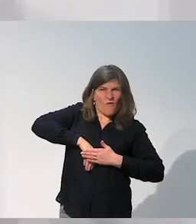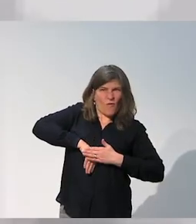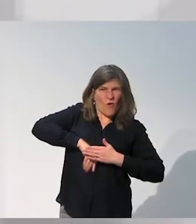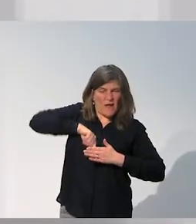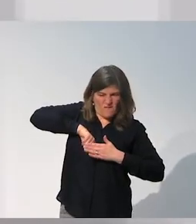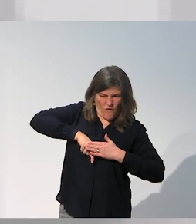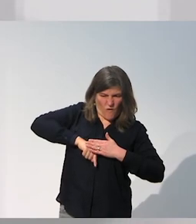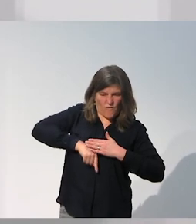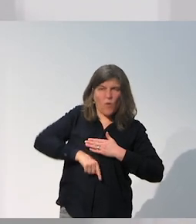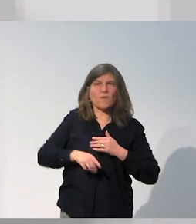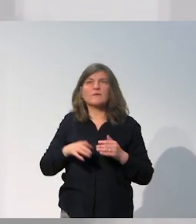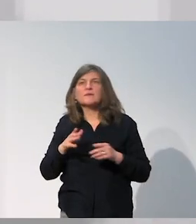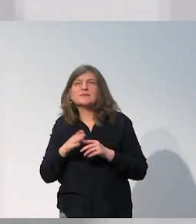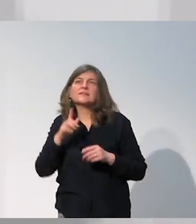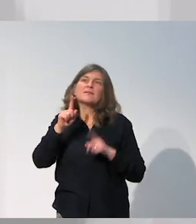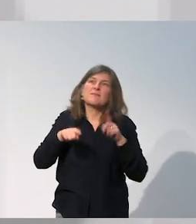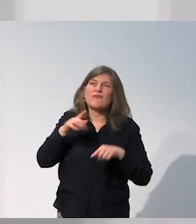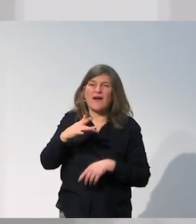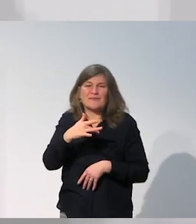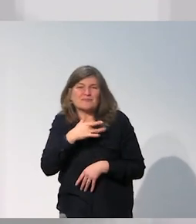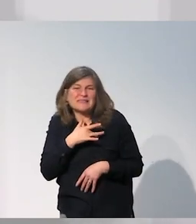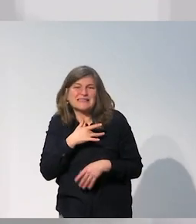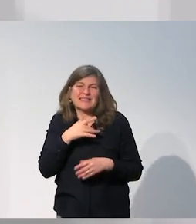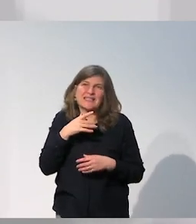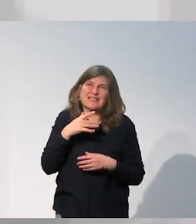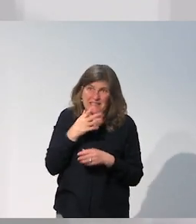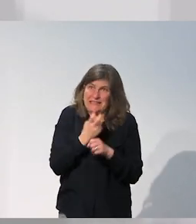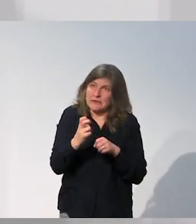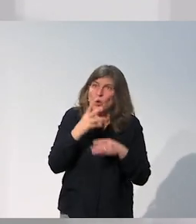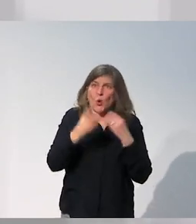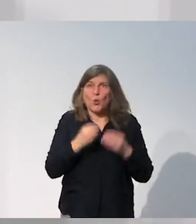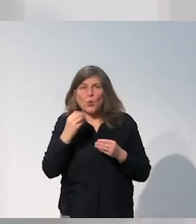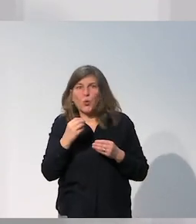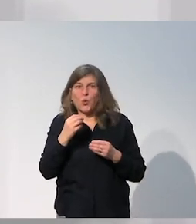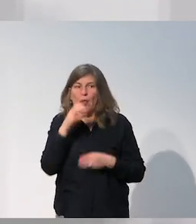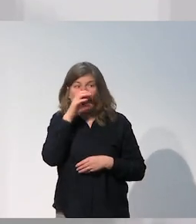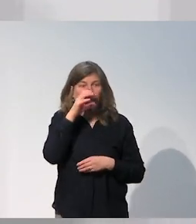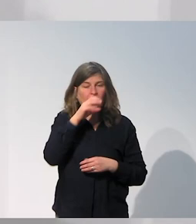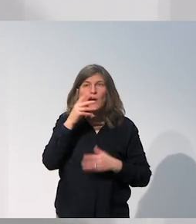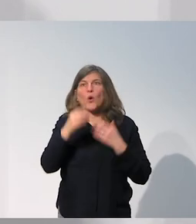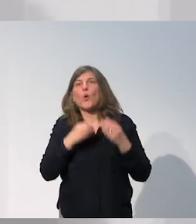tout à l'heure de pitié dangereuse, de pathos ou de voyeurisme. Donc,